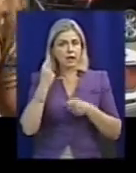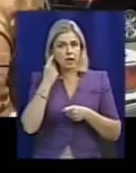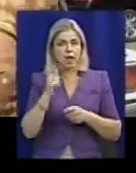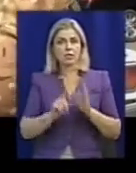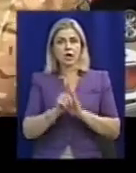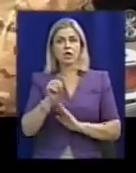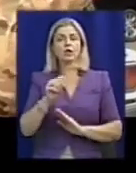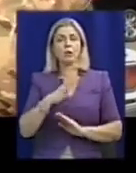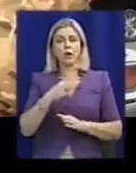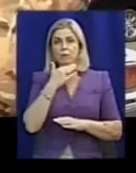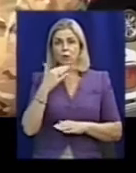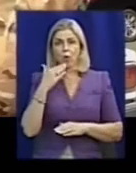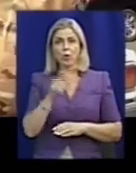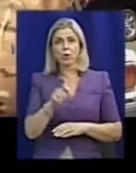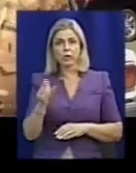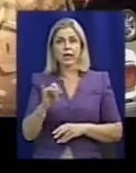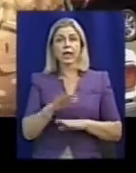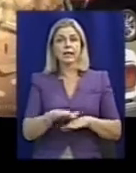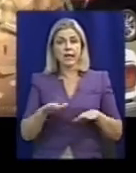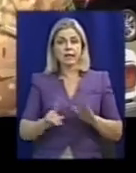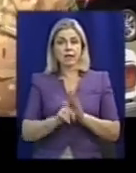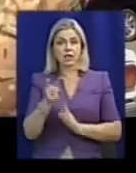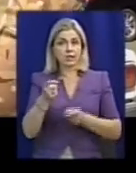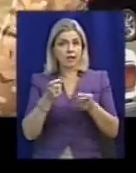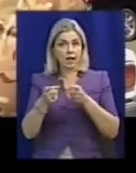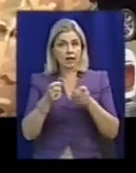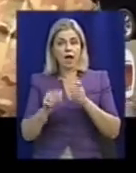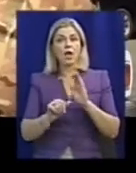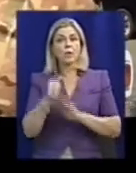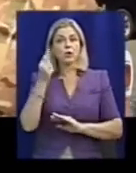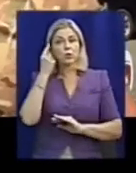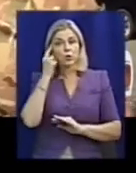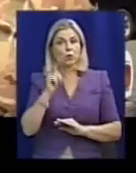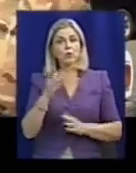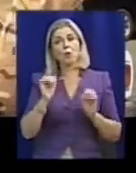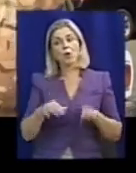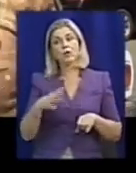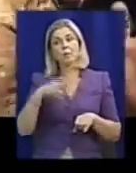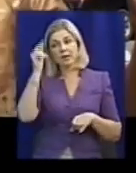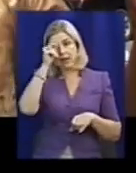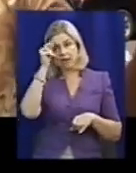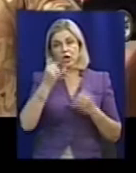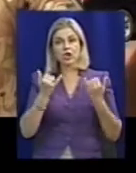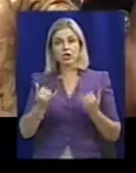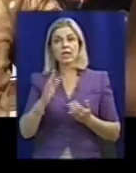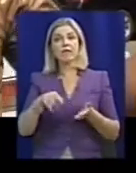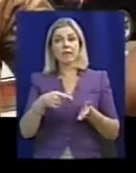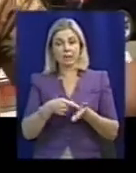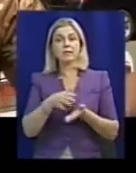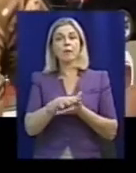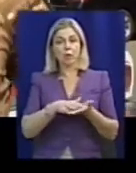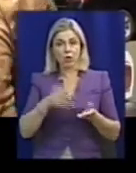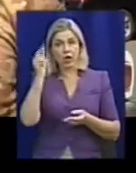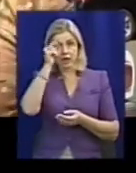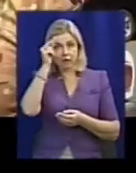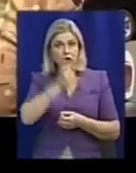багато людей, там діти були ось тут. Почали стрілянину. Спочатку подумали, що можливо навчання, бо зараз в місті проходять навчання. Ми